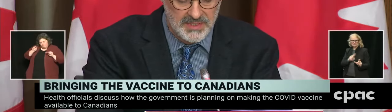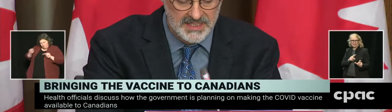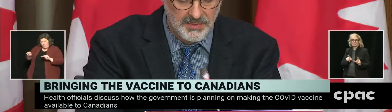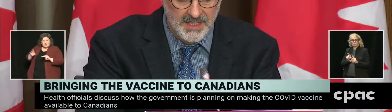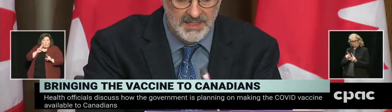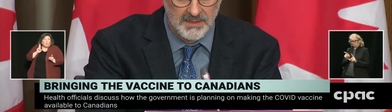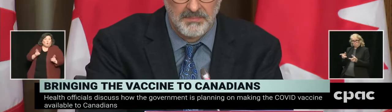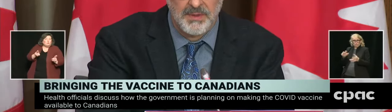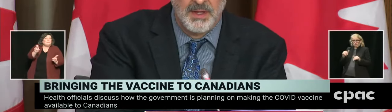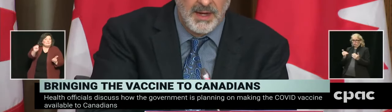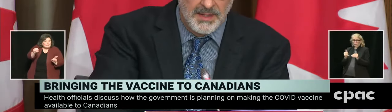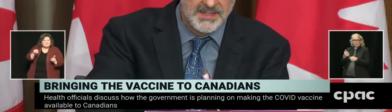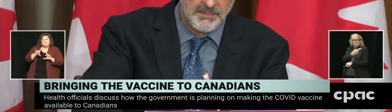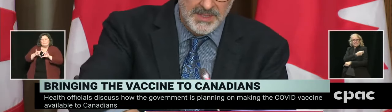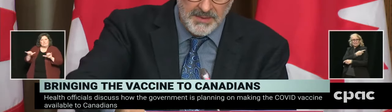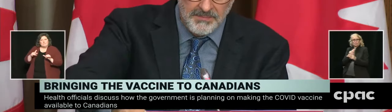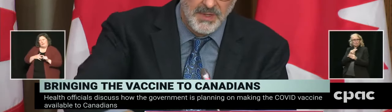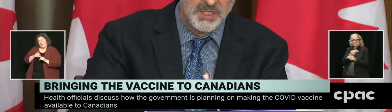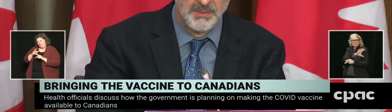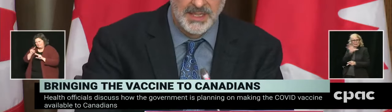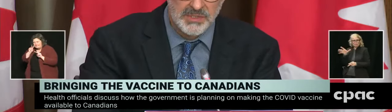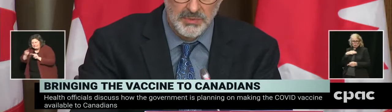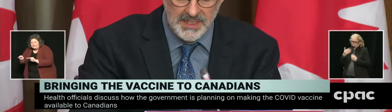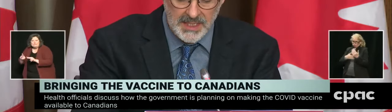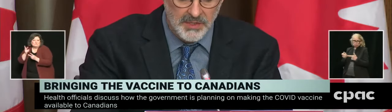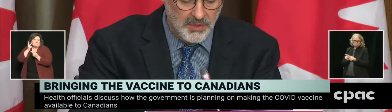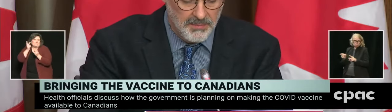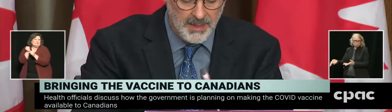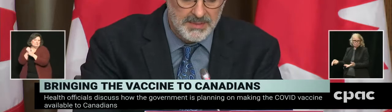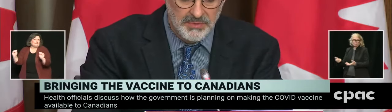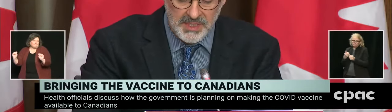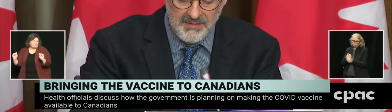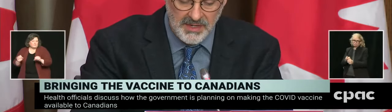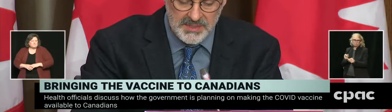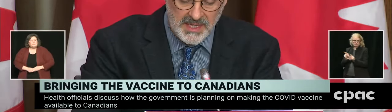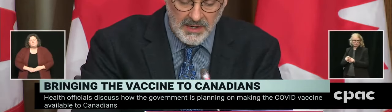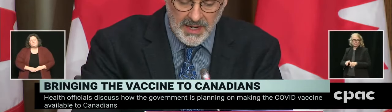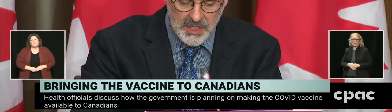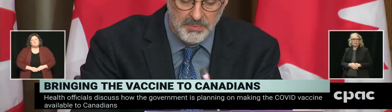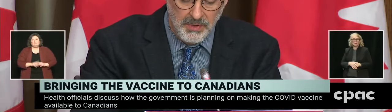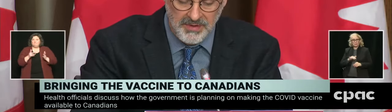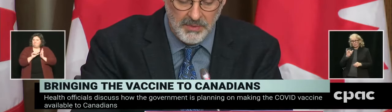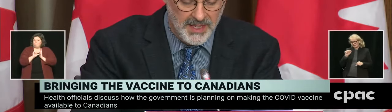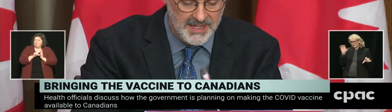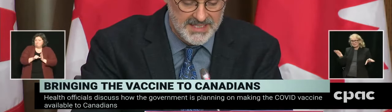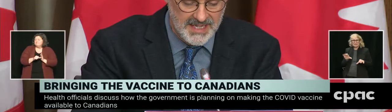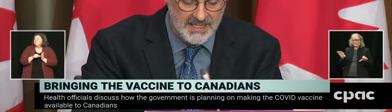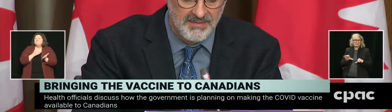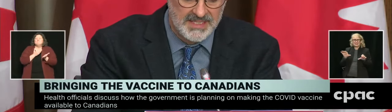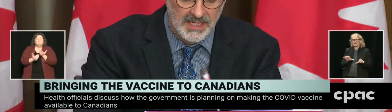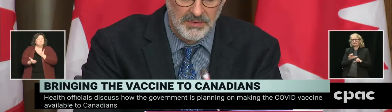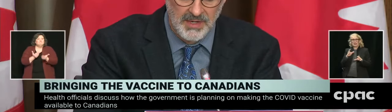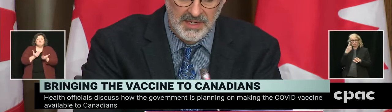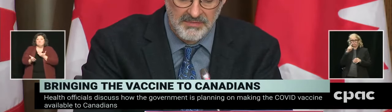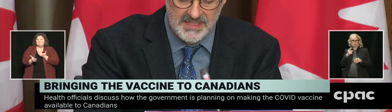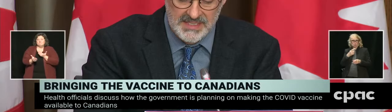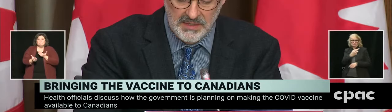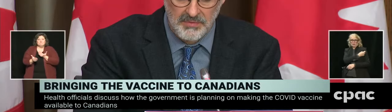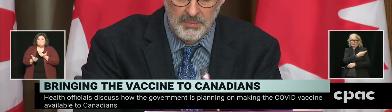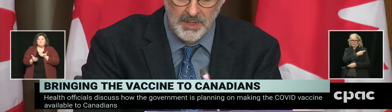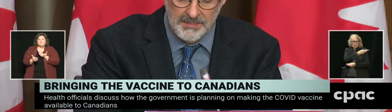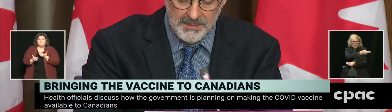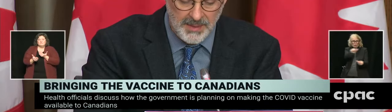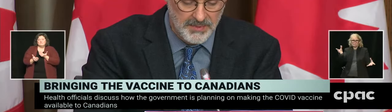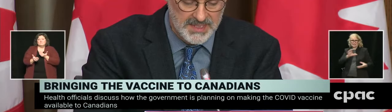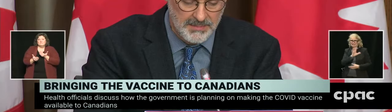qui sont utilisés au Canada. En terminant, j'aimerais souligner que, même si nous travaillons sans relâche pour offrir aux Canadiens des vaccins contre la